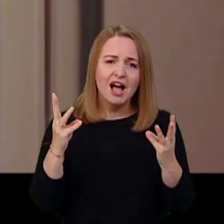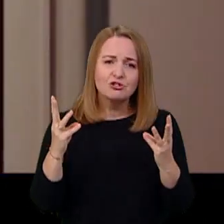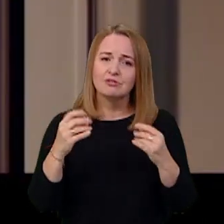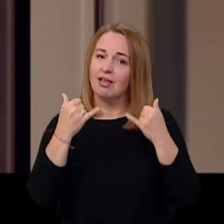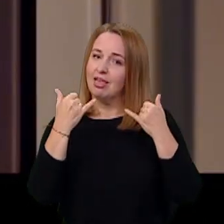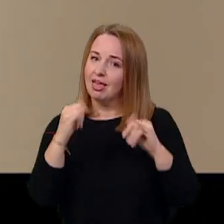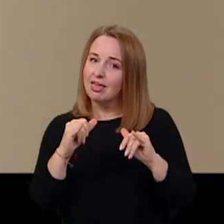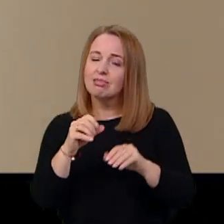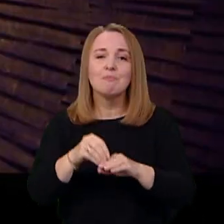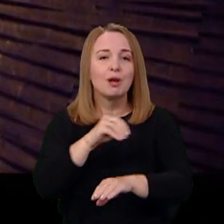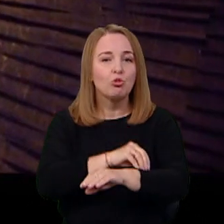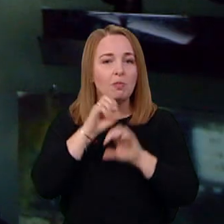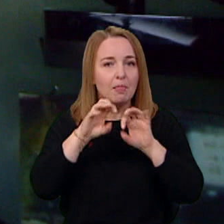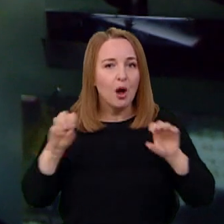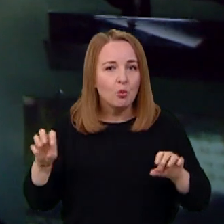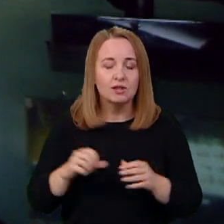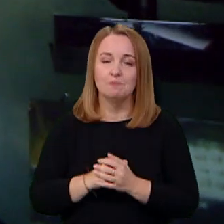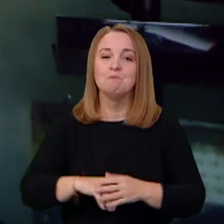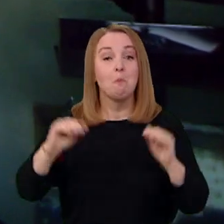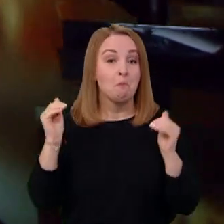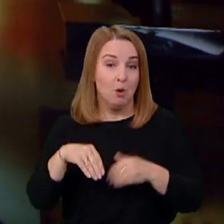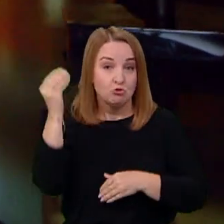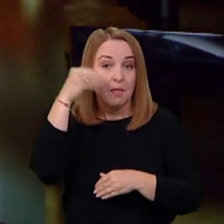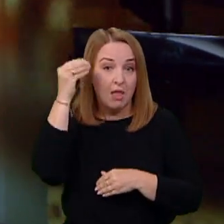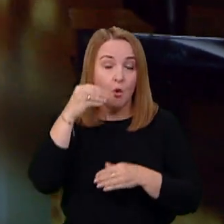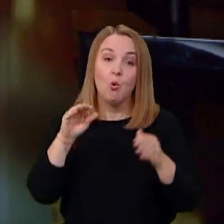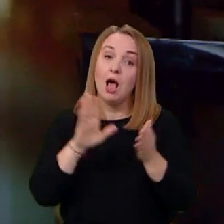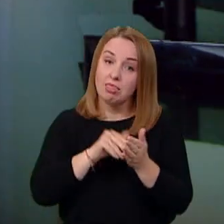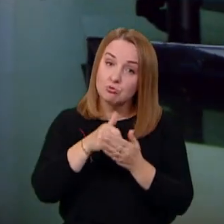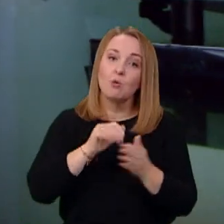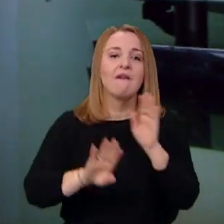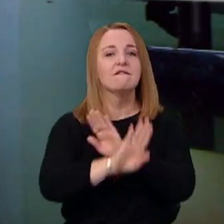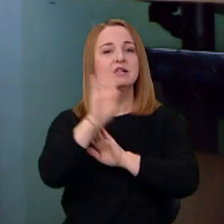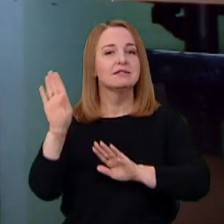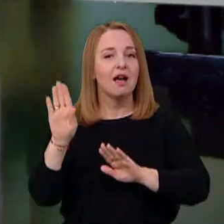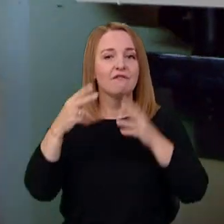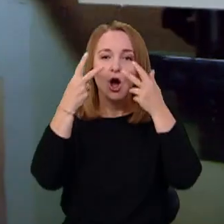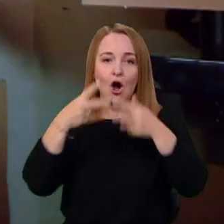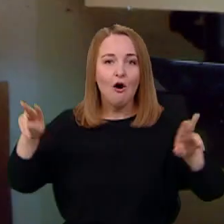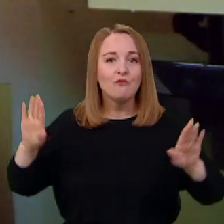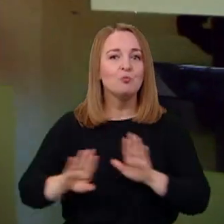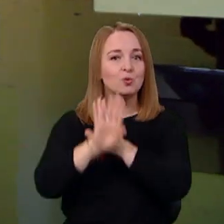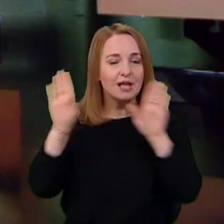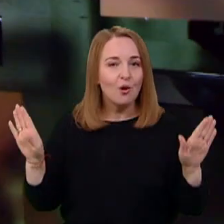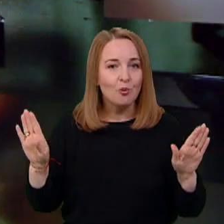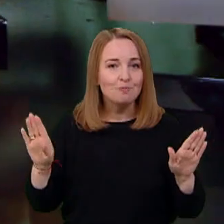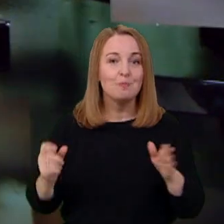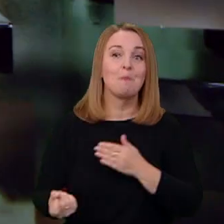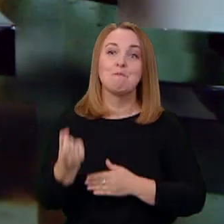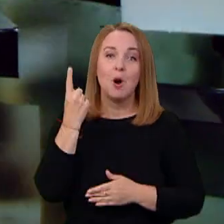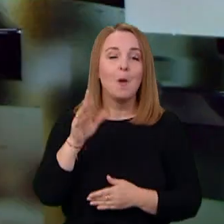do nauki. Można na przykład uczyć języka polskiego w trakcie wystawy i wizyty w muzeum. Na taki pomysł wpadła